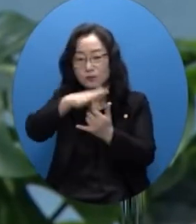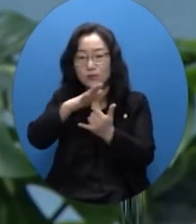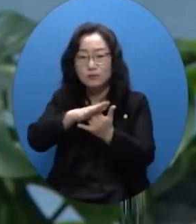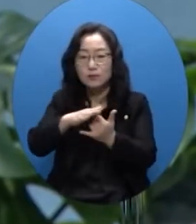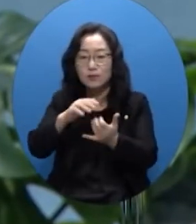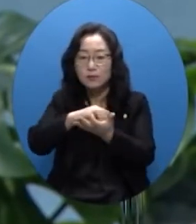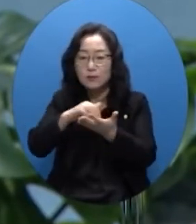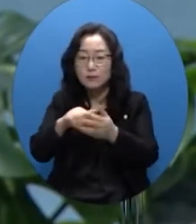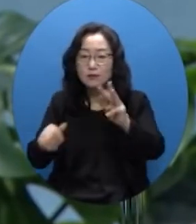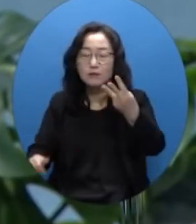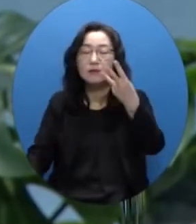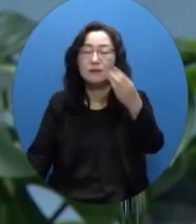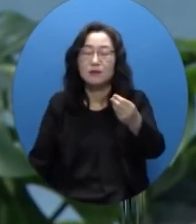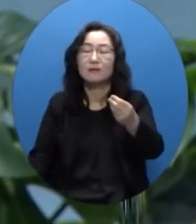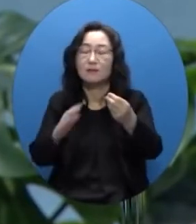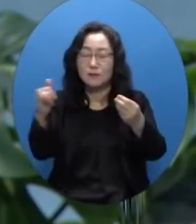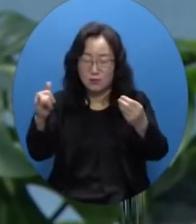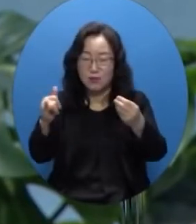입니다